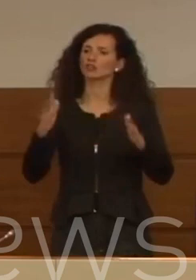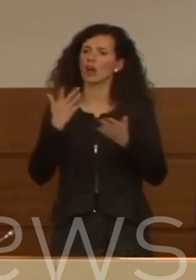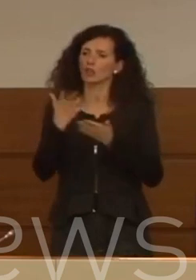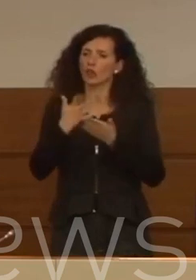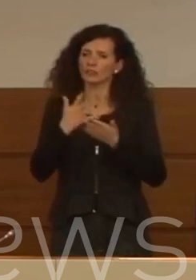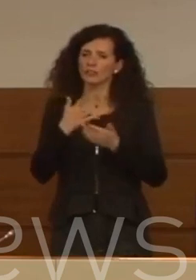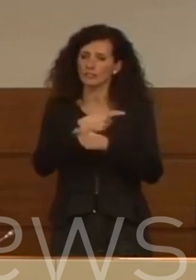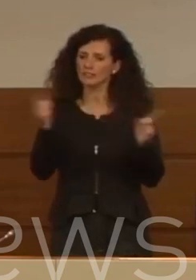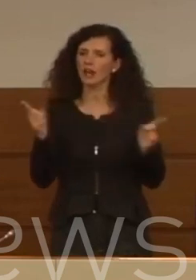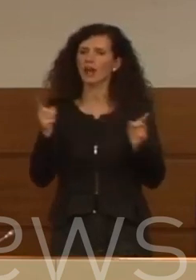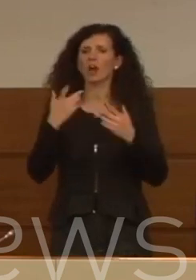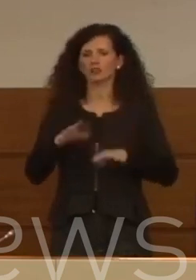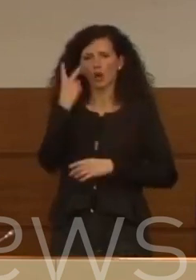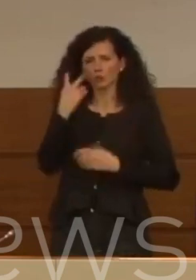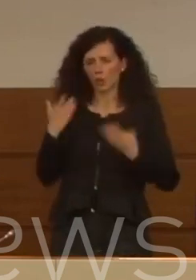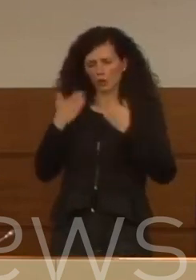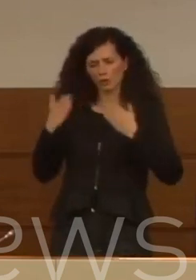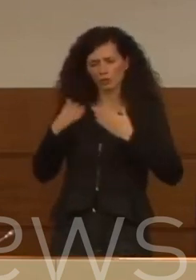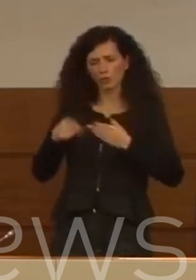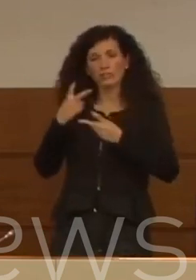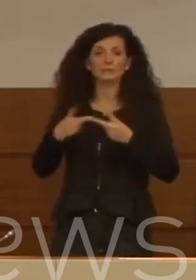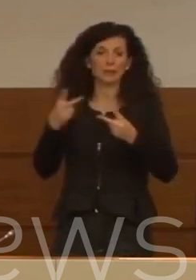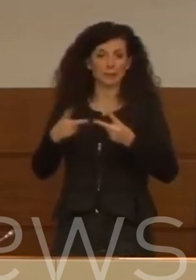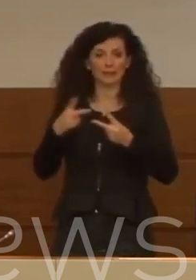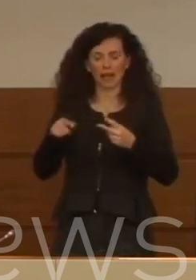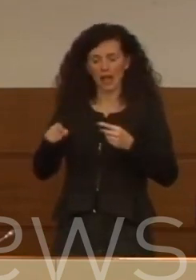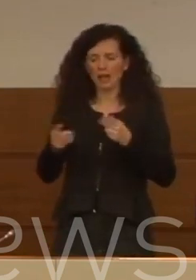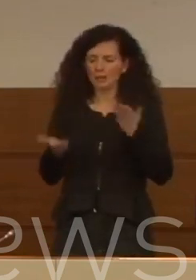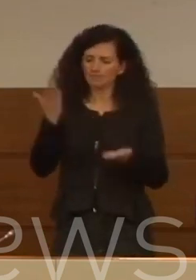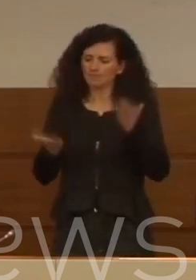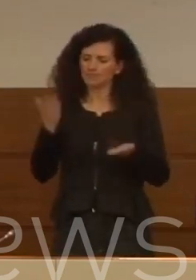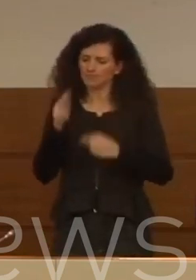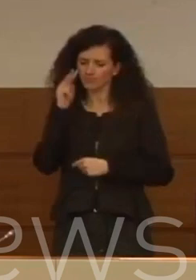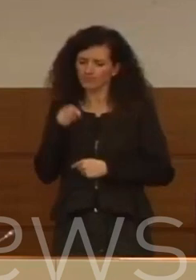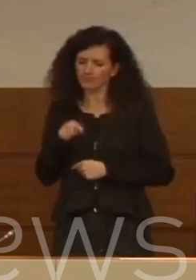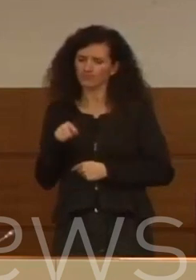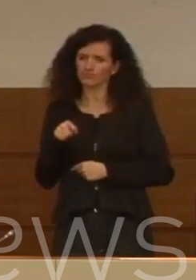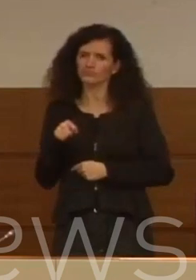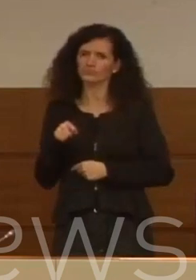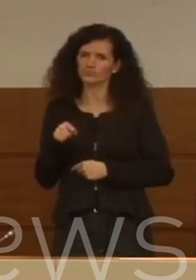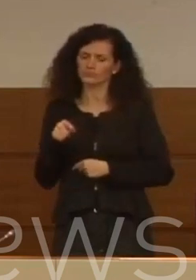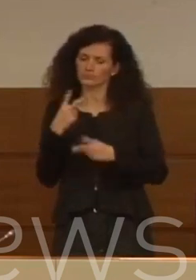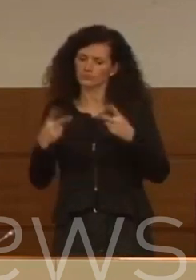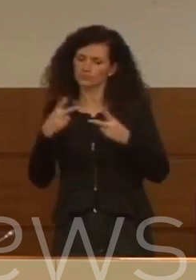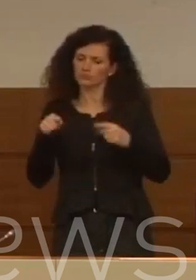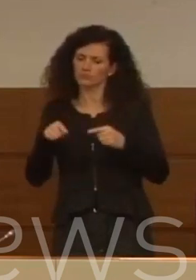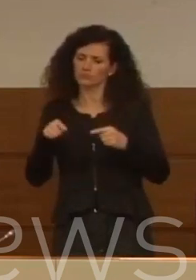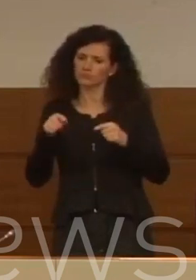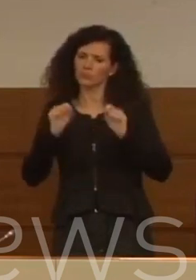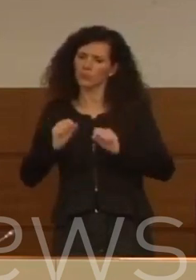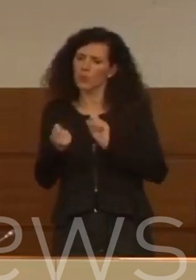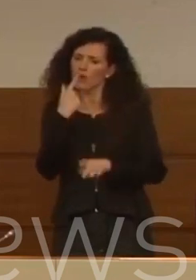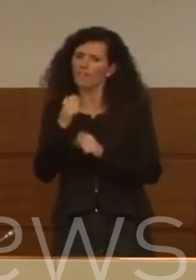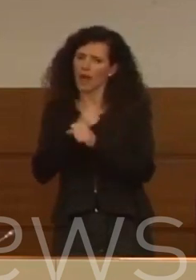xiv con due studi sperimentali cioè randomizzati e comparativi e anche un uso compassionevole del